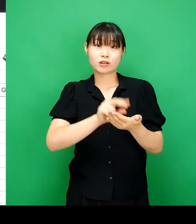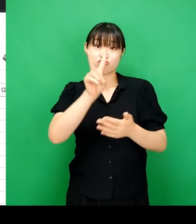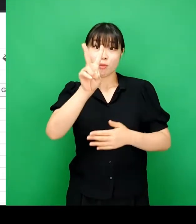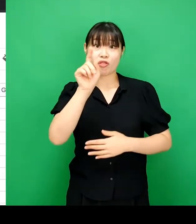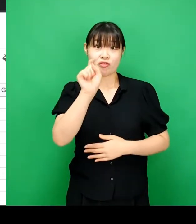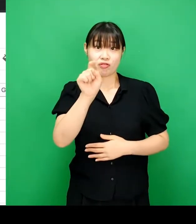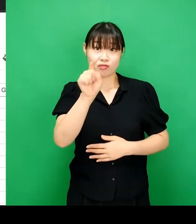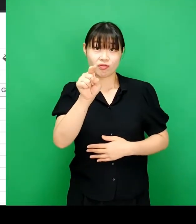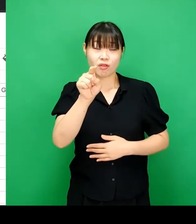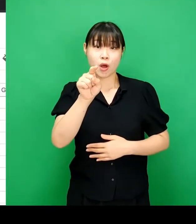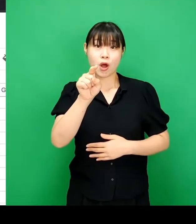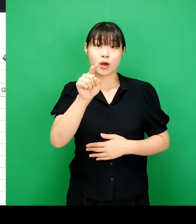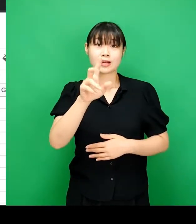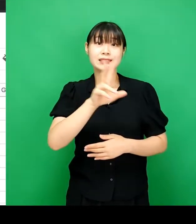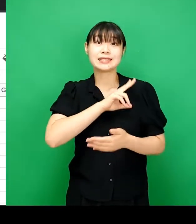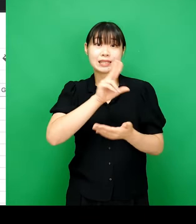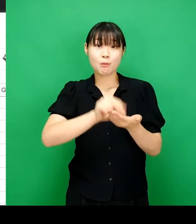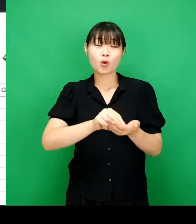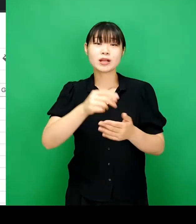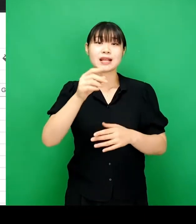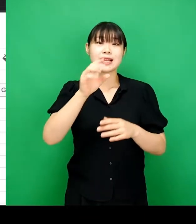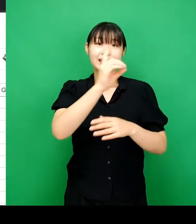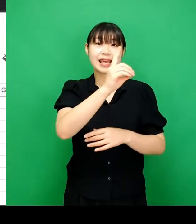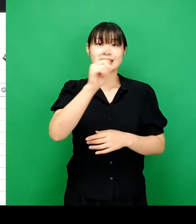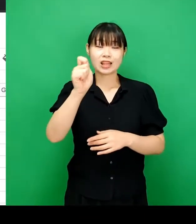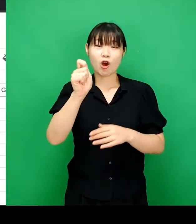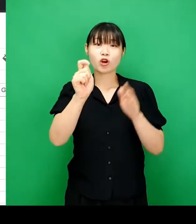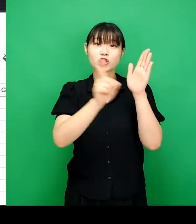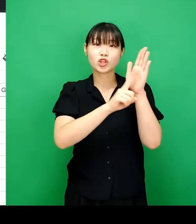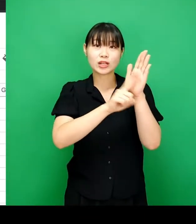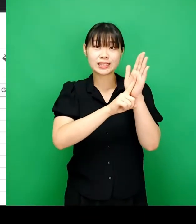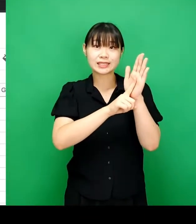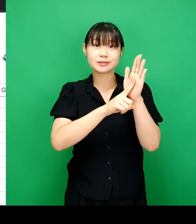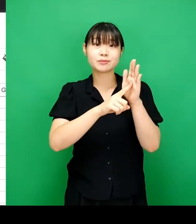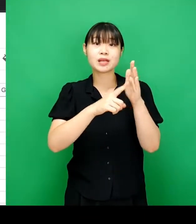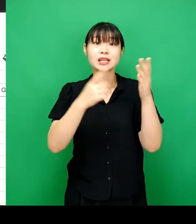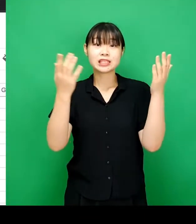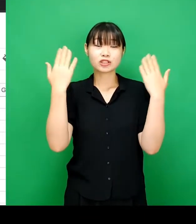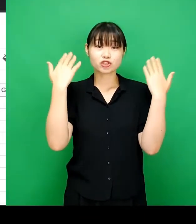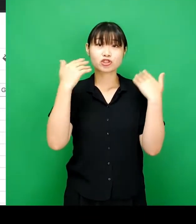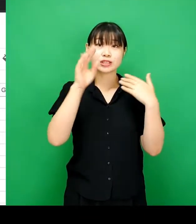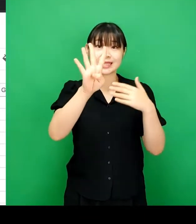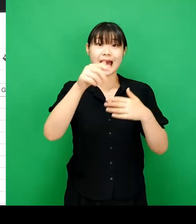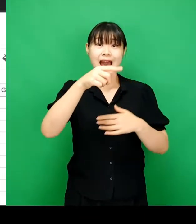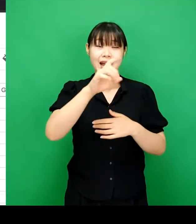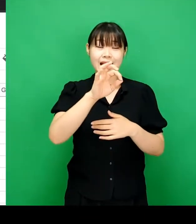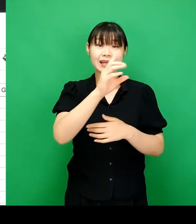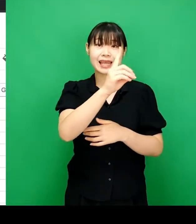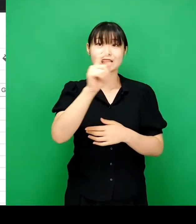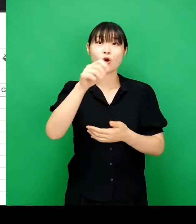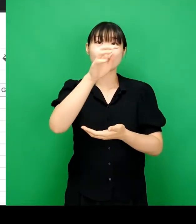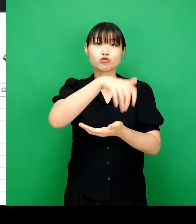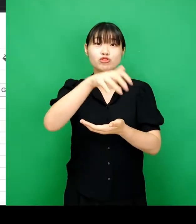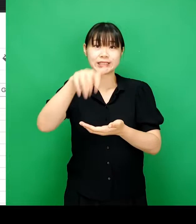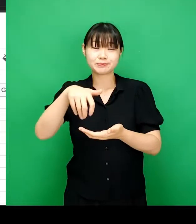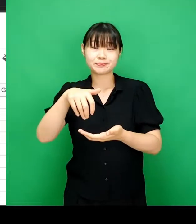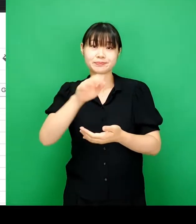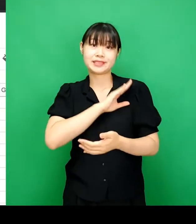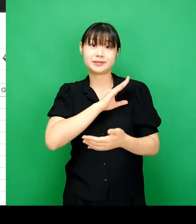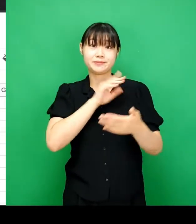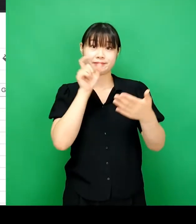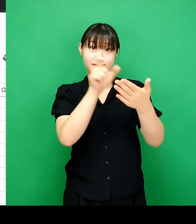제목란을 더블 클릭한 후 파일 제목을 데이터 저널리즘 스쿨 4강 데이터